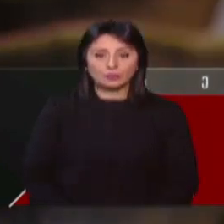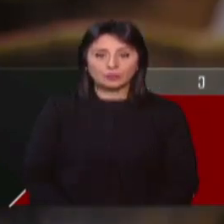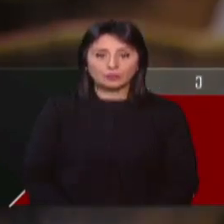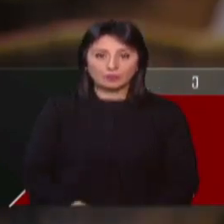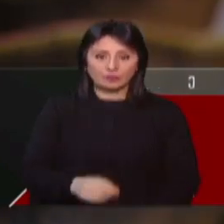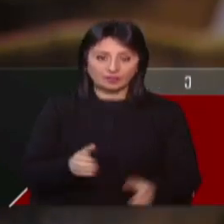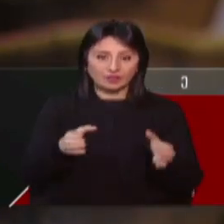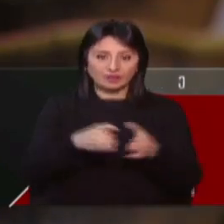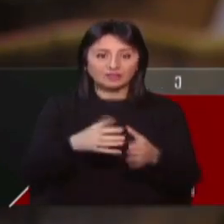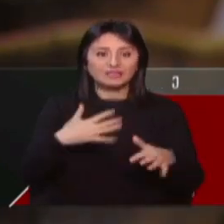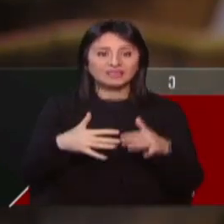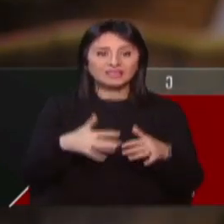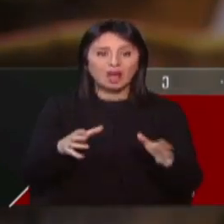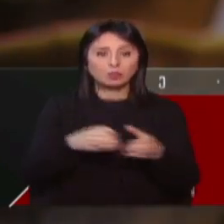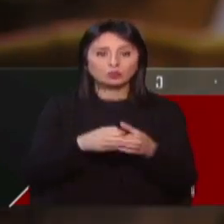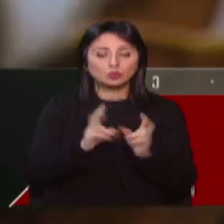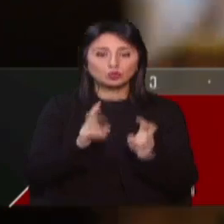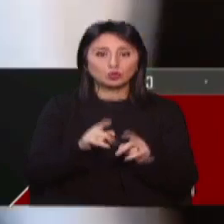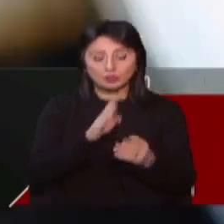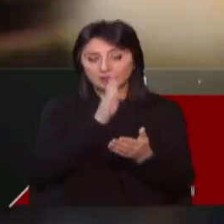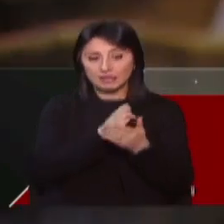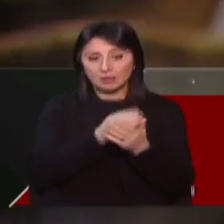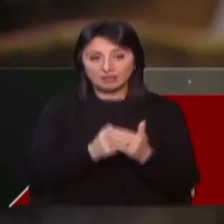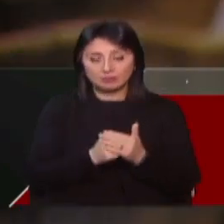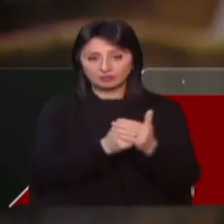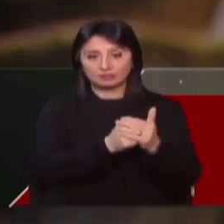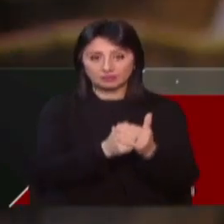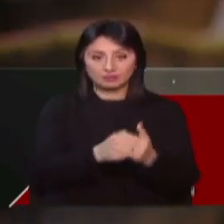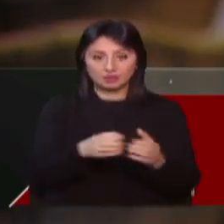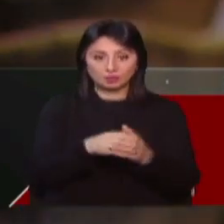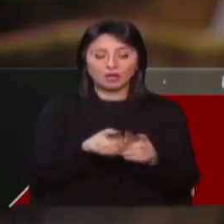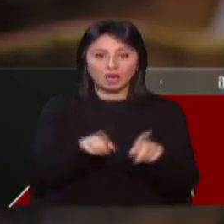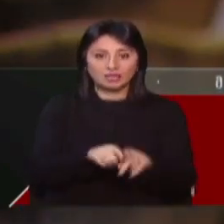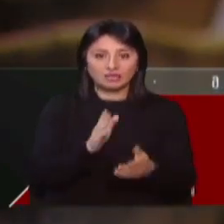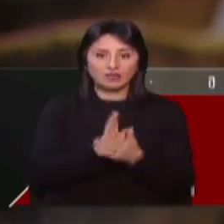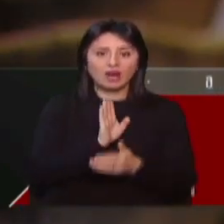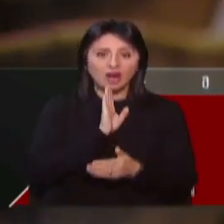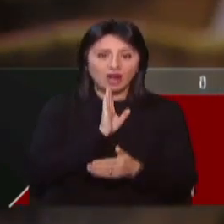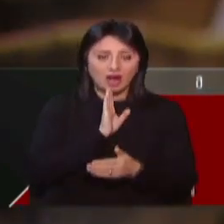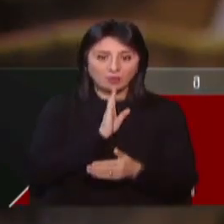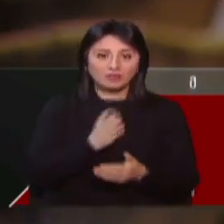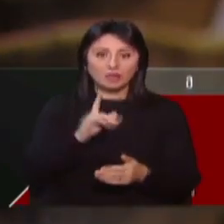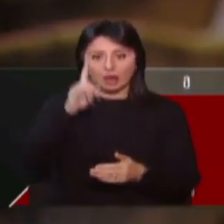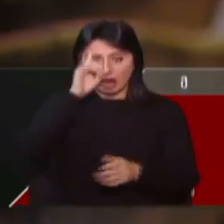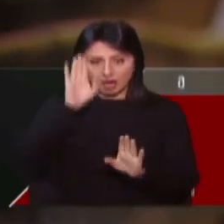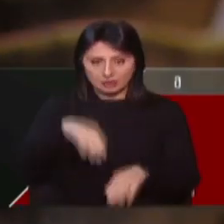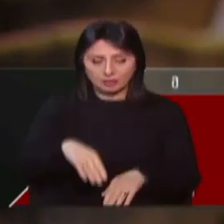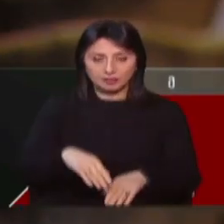Მოწყვლადი ჯგუფებზე არის გათვლილი და სამიზნე ჯგუფები ასევე არიან ქალები, თუმცა